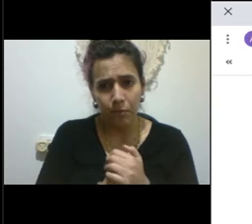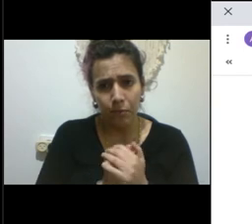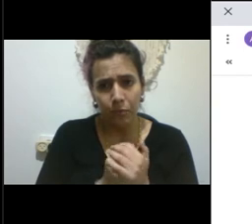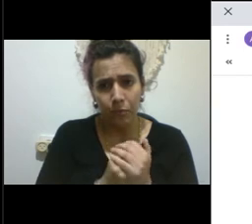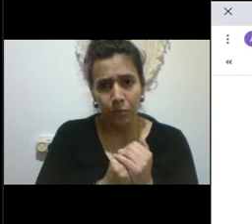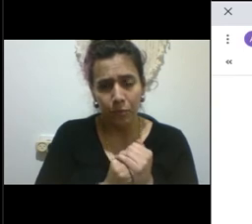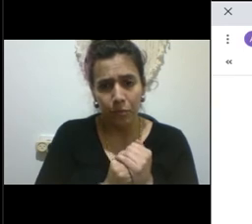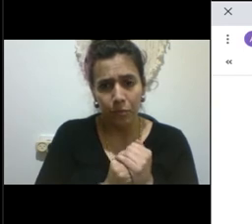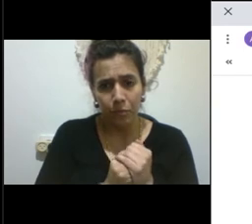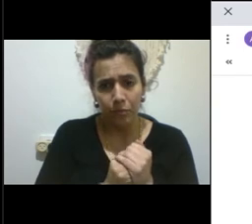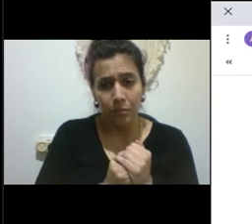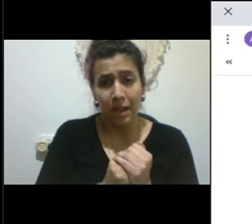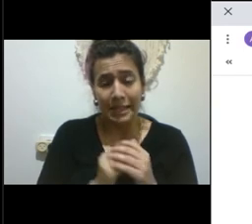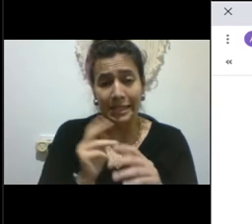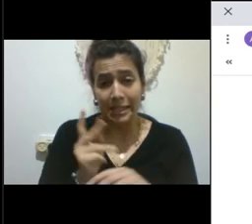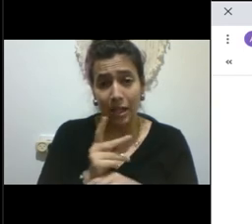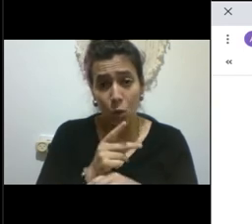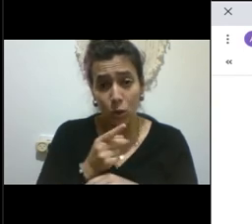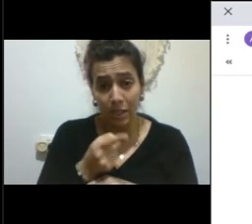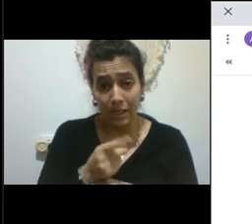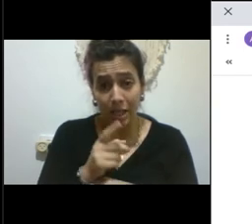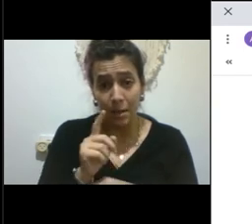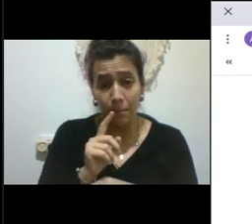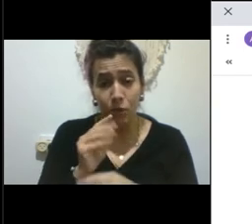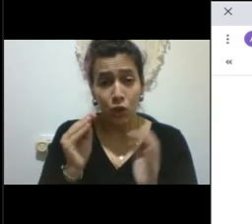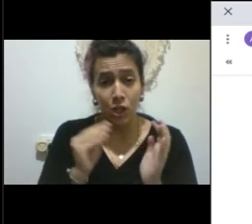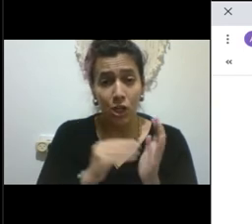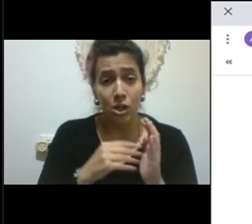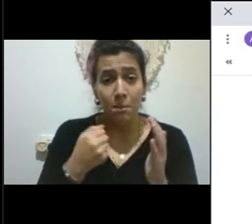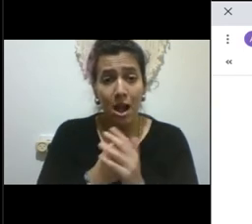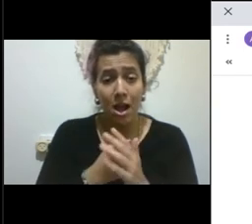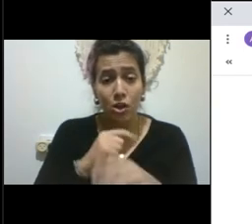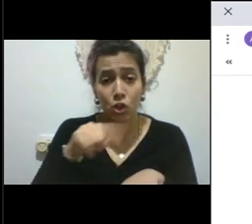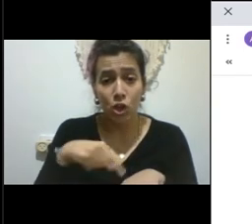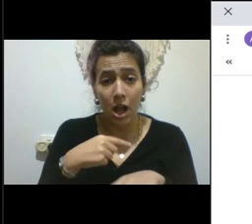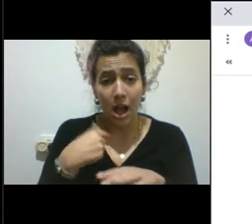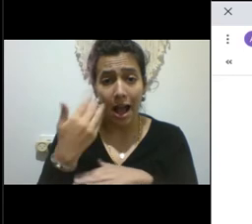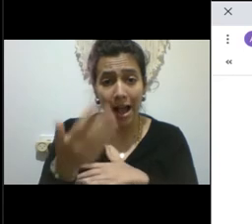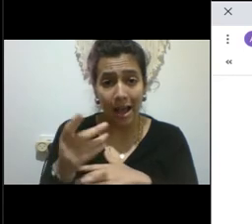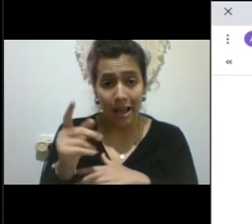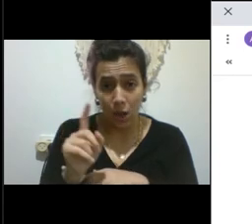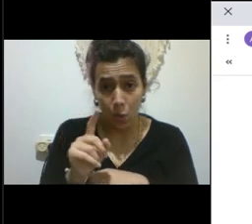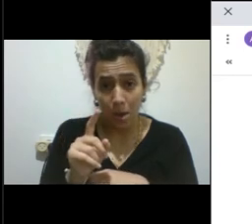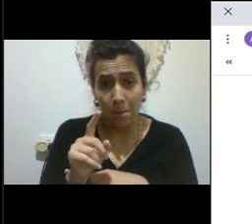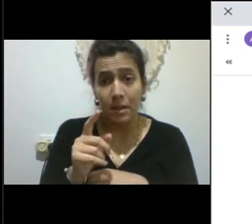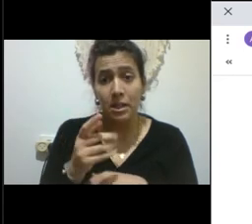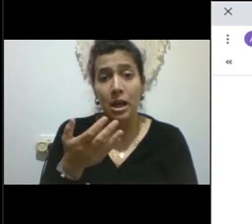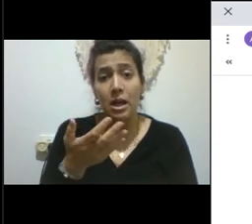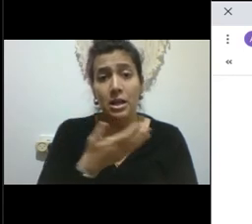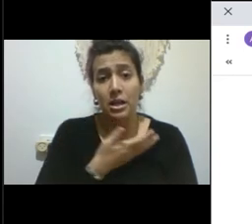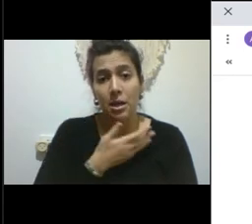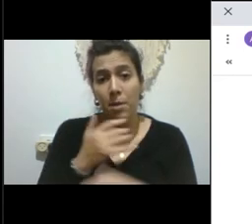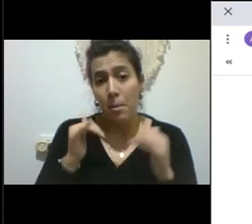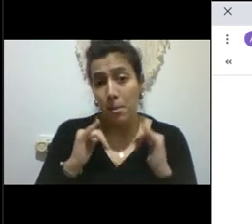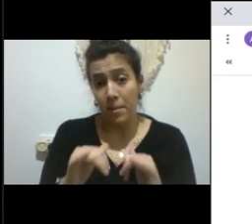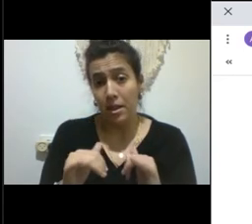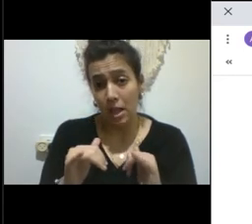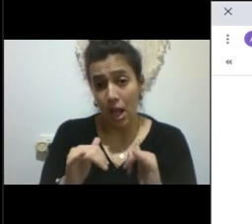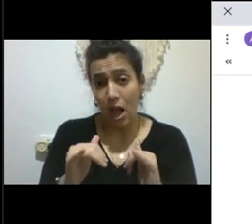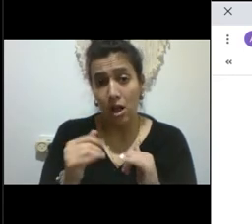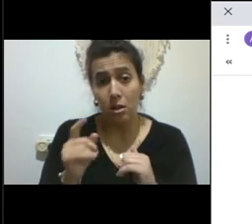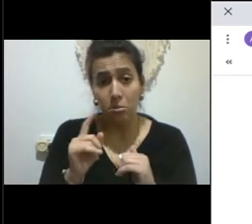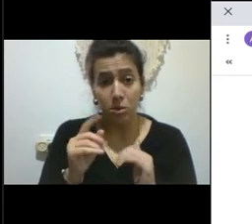אז את הקורס הזה, מי שירשם עד שעה אחרי הוובינר, יקבל אותו במתנה מי שירשם לתוכנית.